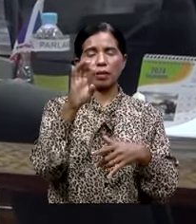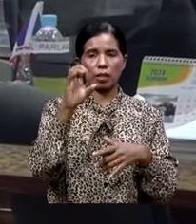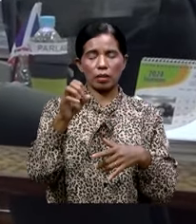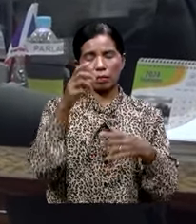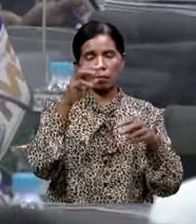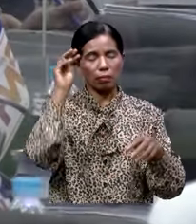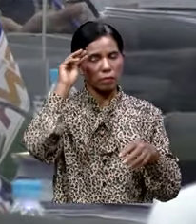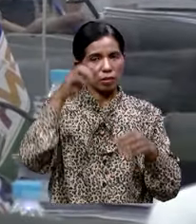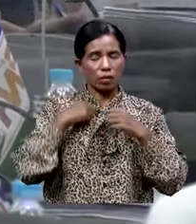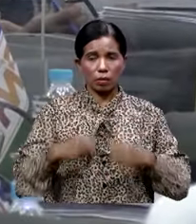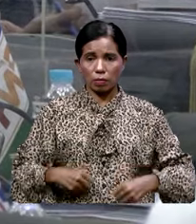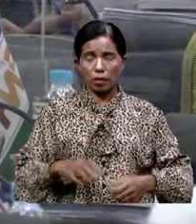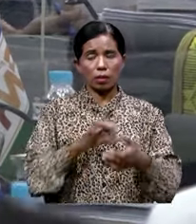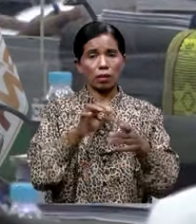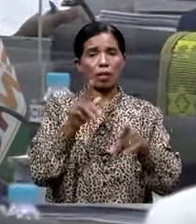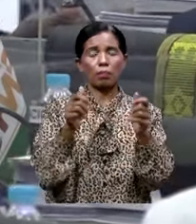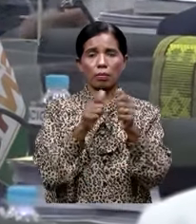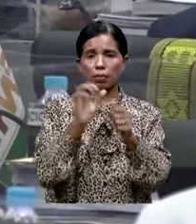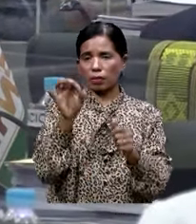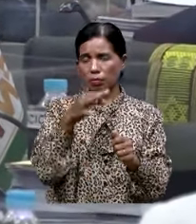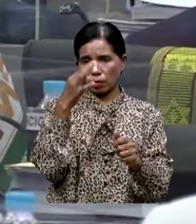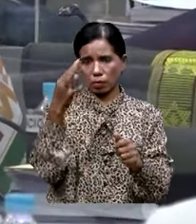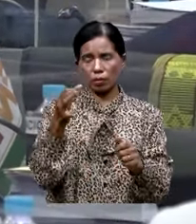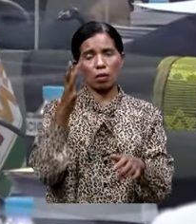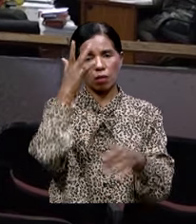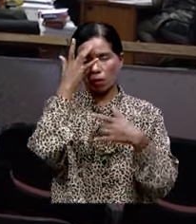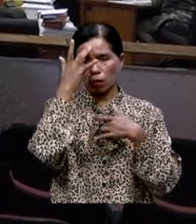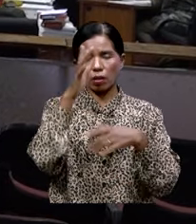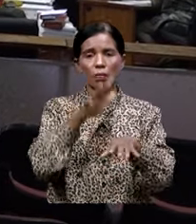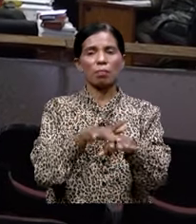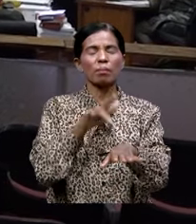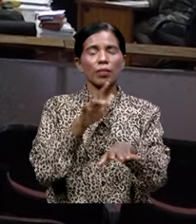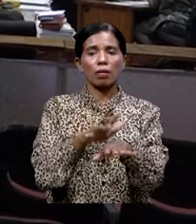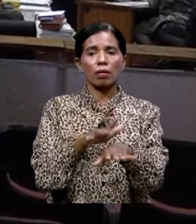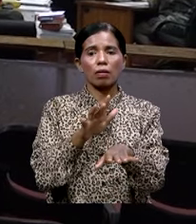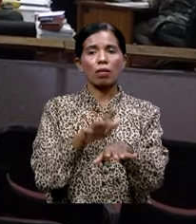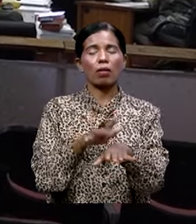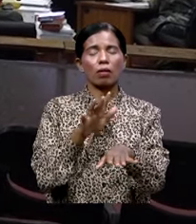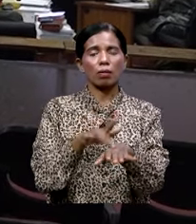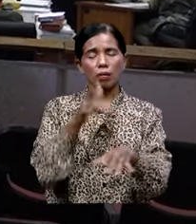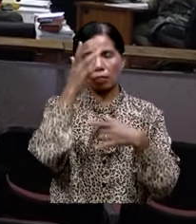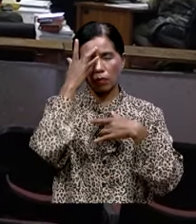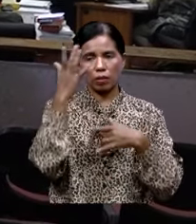tan emanaing salur sisia nebe diskonfia infetadu moras referen Rohimadia Zaim dos Santos, ZMN.